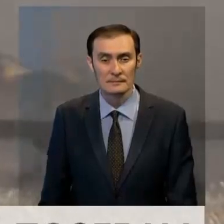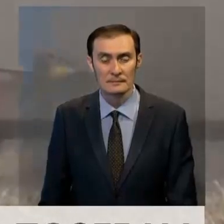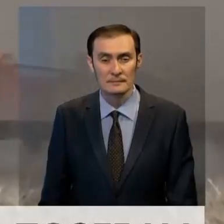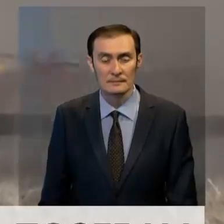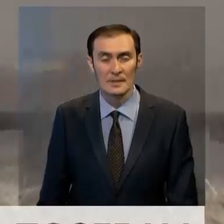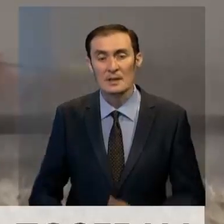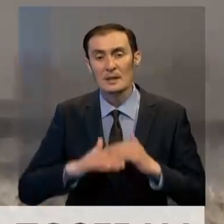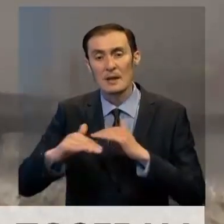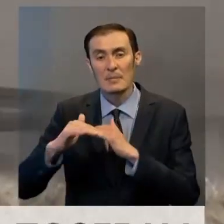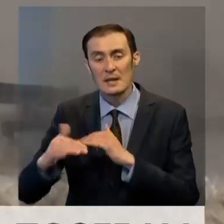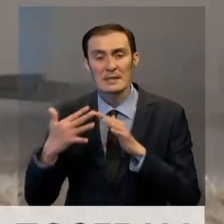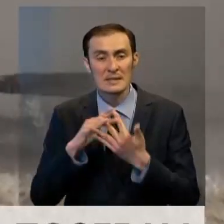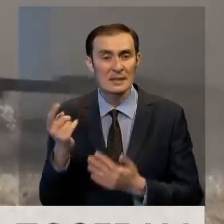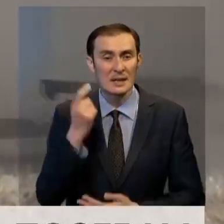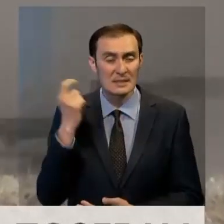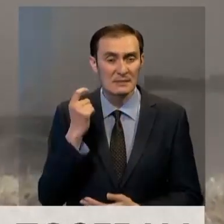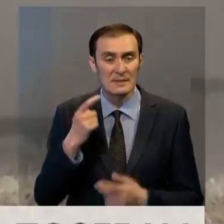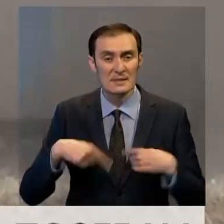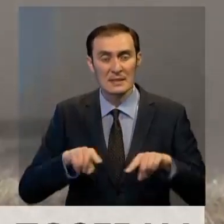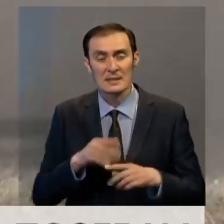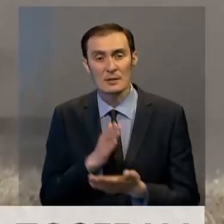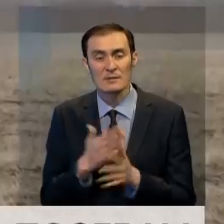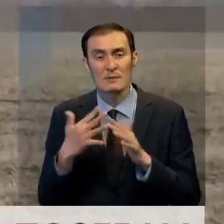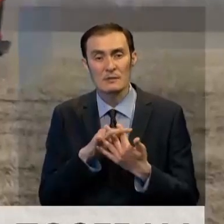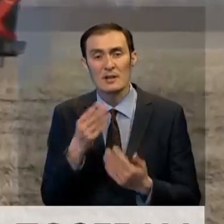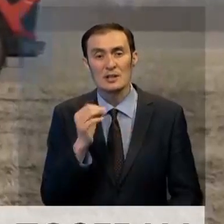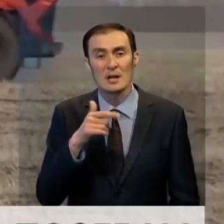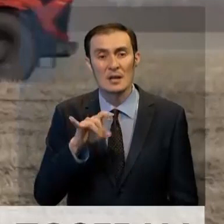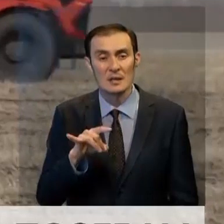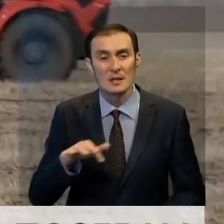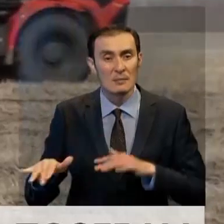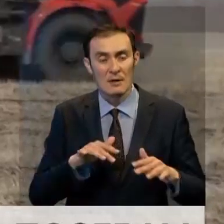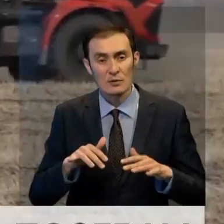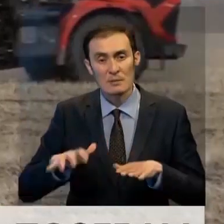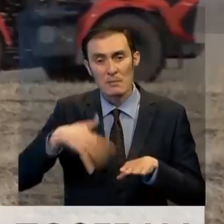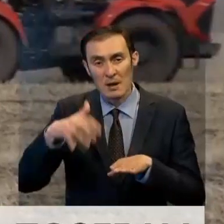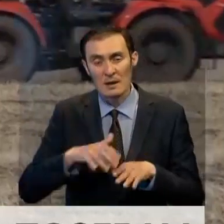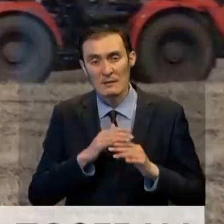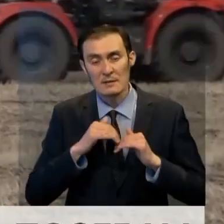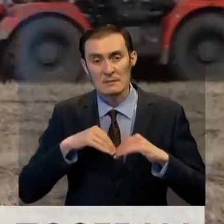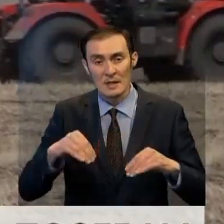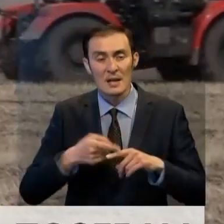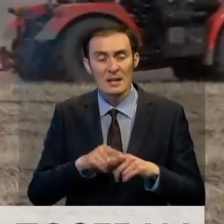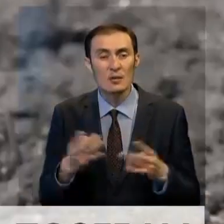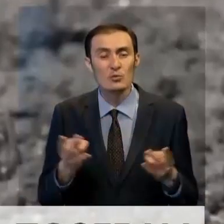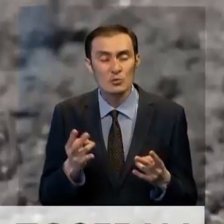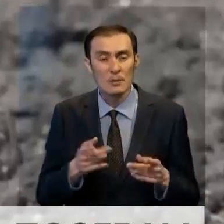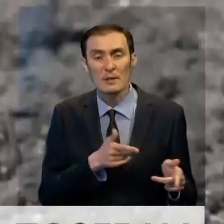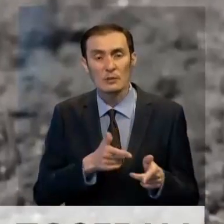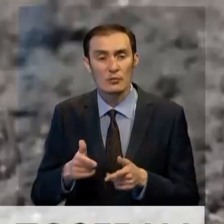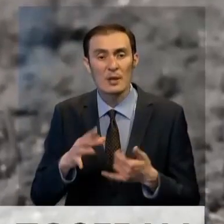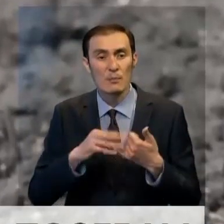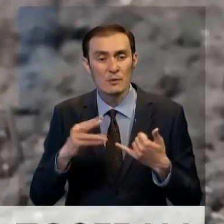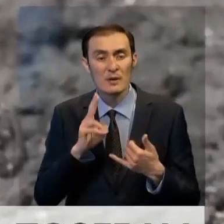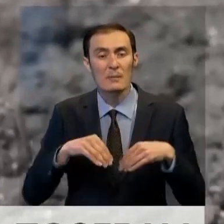На полях сельскохозяйственной опытной станции, расположенной в поселке Шагалалы, проводят баранование. Агрономы отмечают, это важный этап подготовки